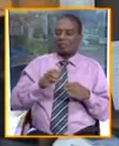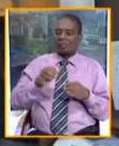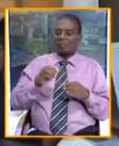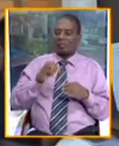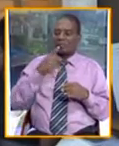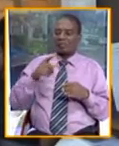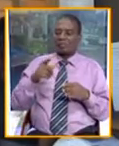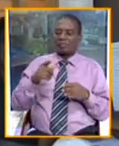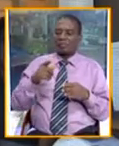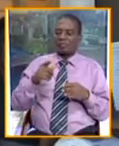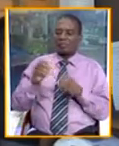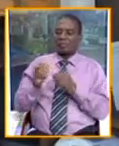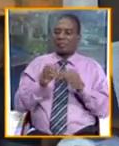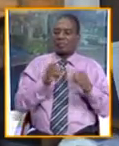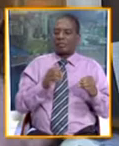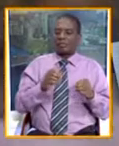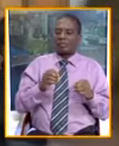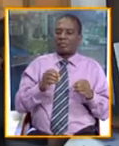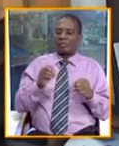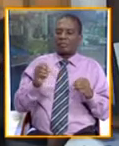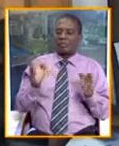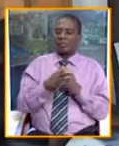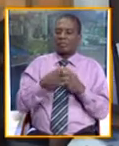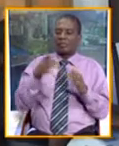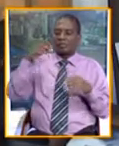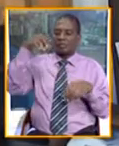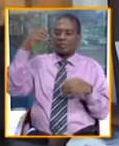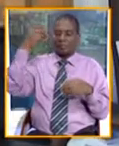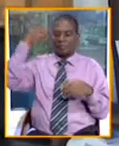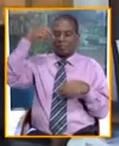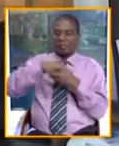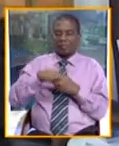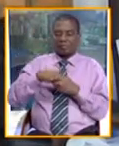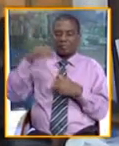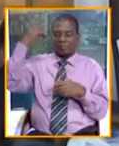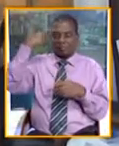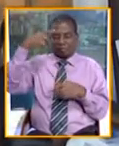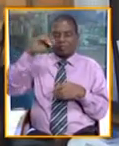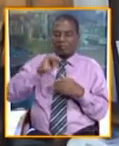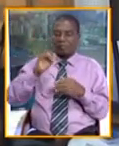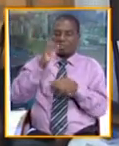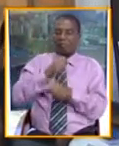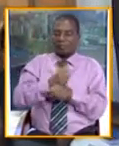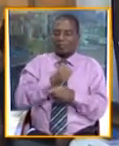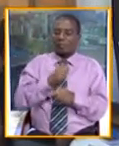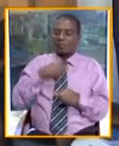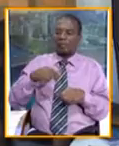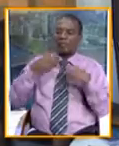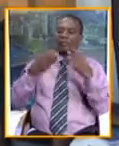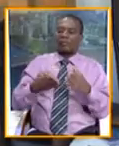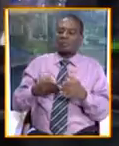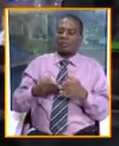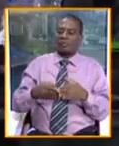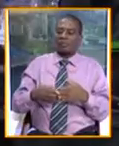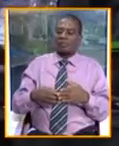est hermétique. Organiser donc un colloque sur son œuvre, c'est la remettre au goût du jour et en odeur de sainteté avec le monde universitaire ivoirien qui lui rend aujourd'hui un